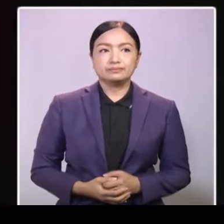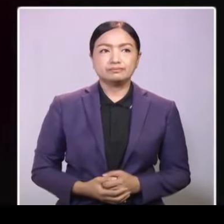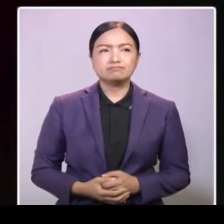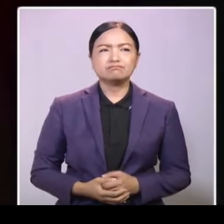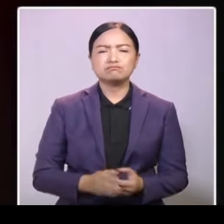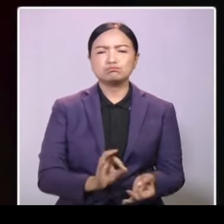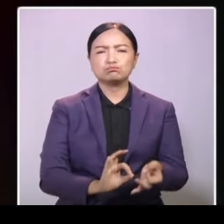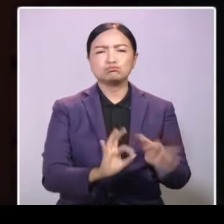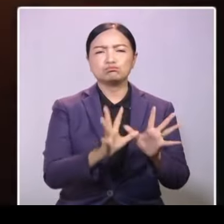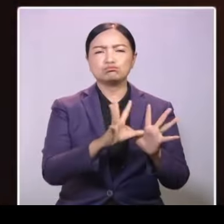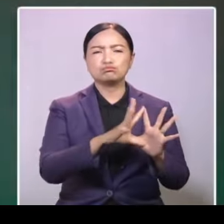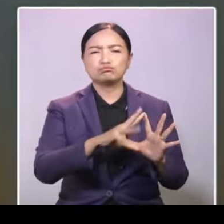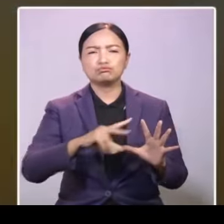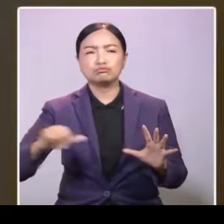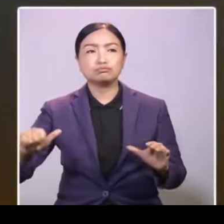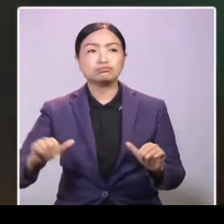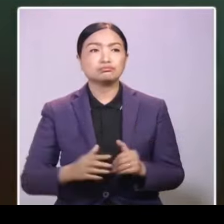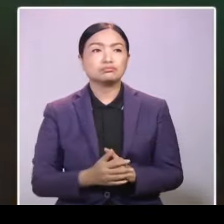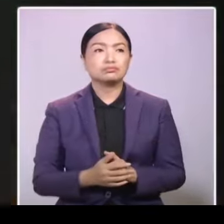หมดแล้วอ่ะ